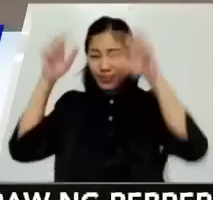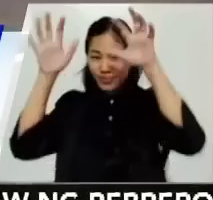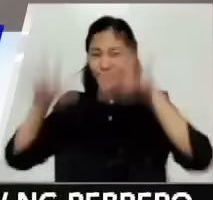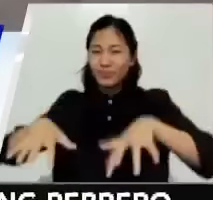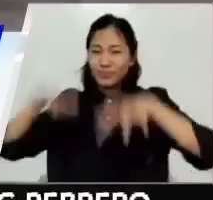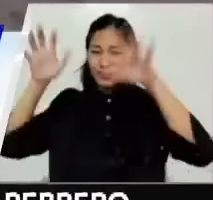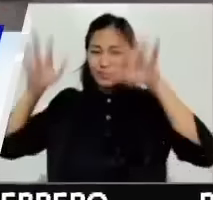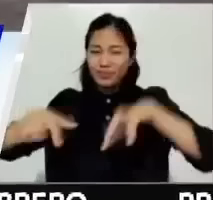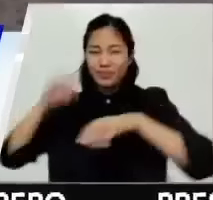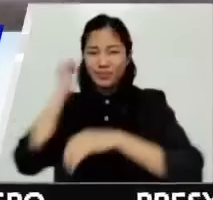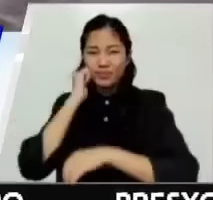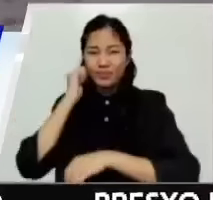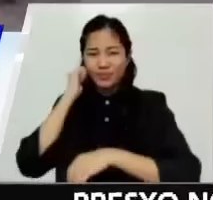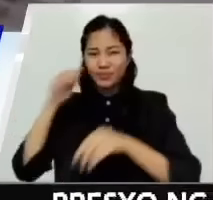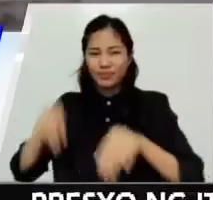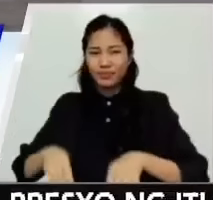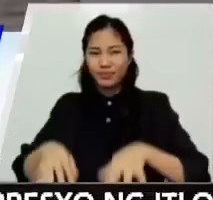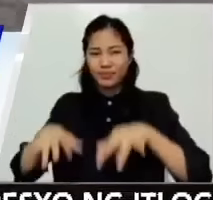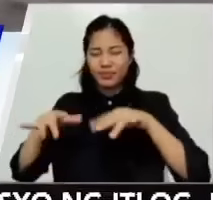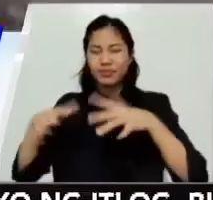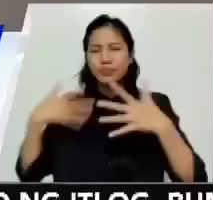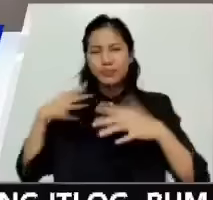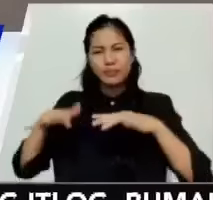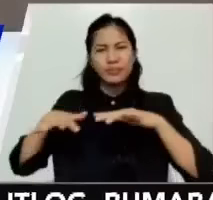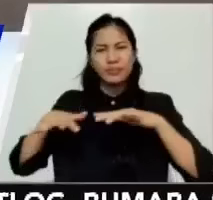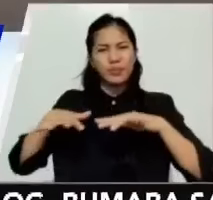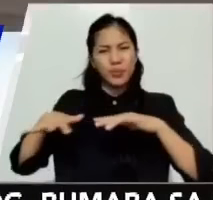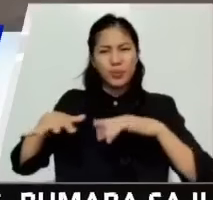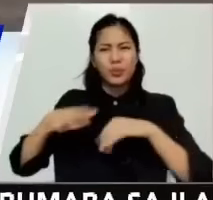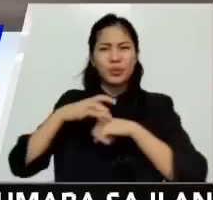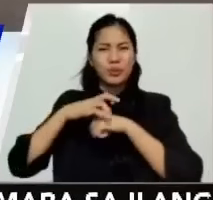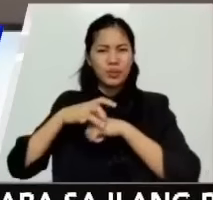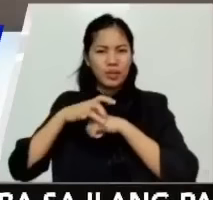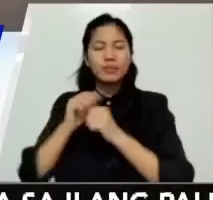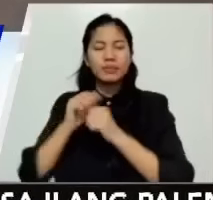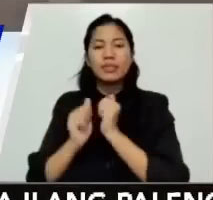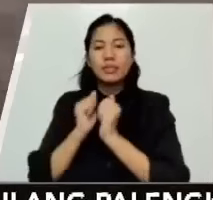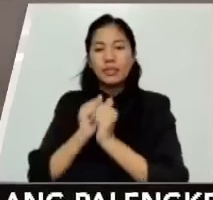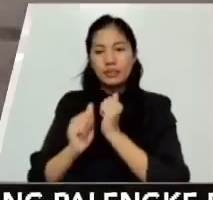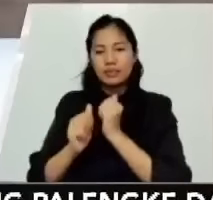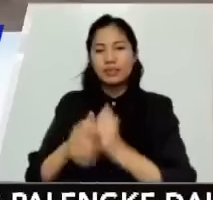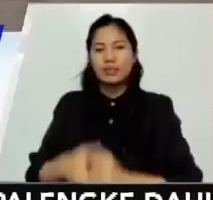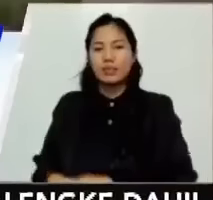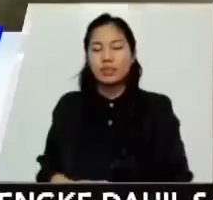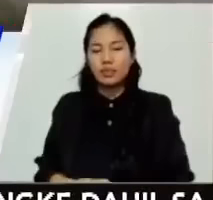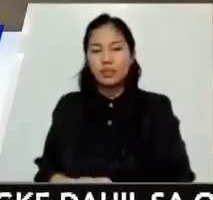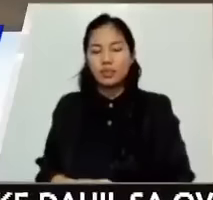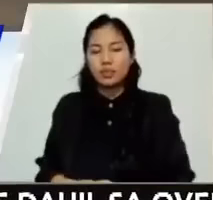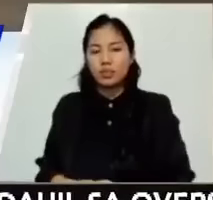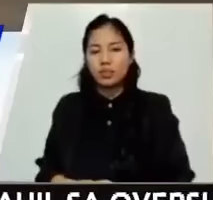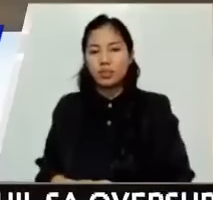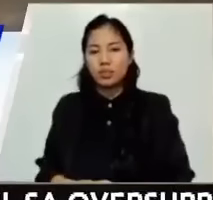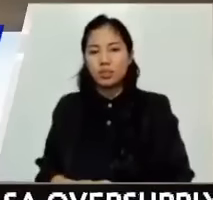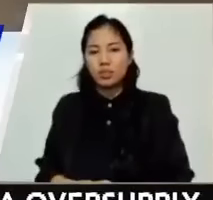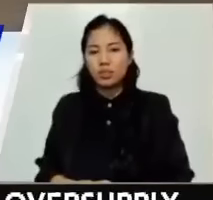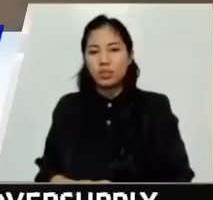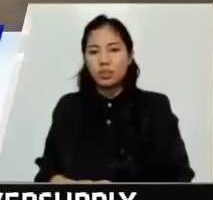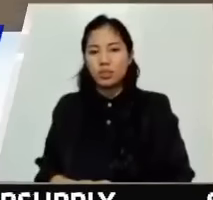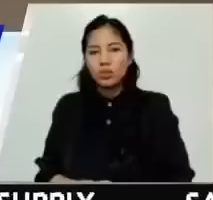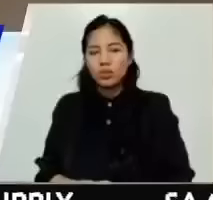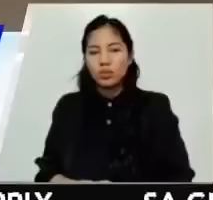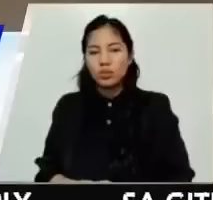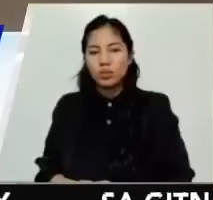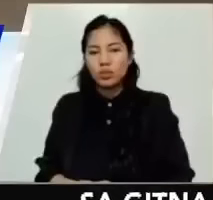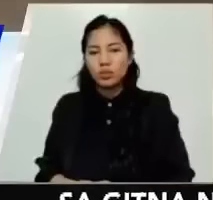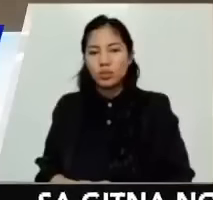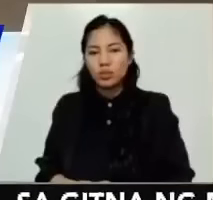nayanig po ng mga lindol, ano, and therefore yun pong mga respective DREAM councils nila at saka yung mga opisyalis